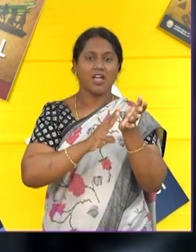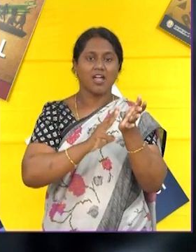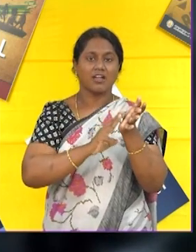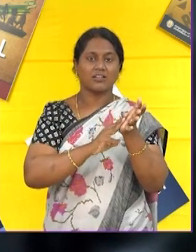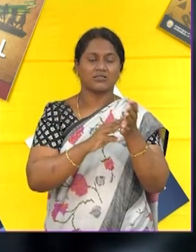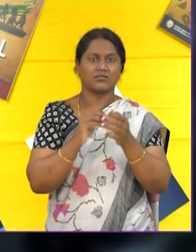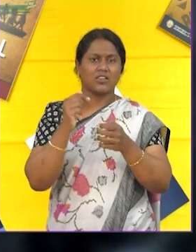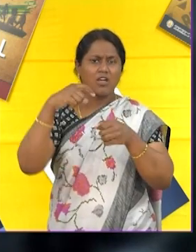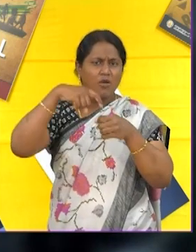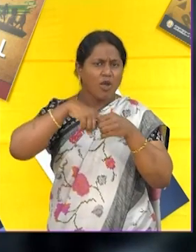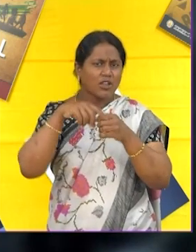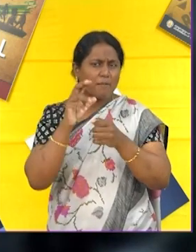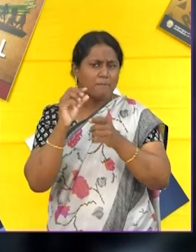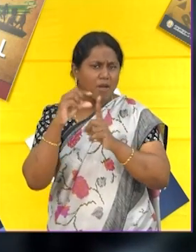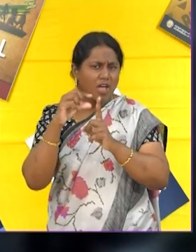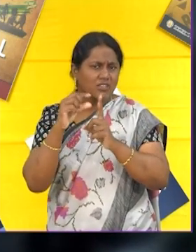நேரம் போயிடுச்சு.